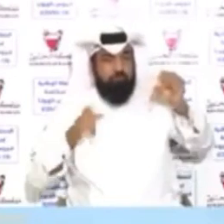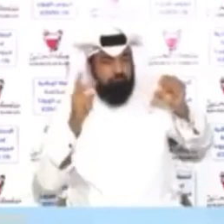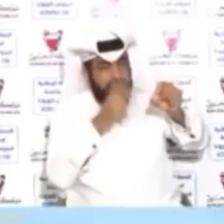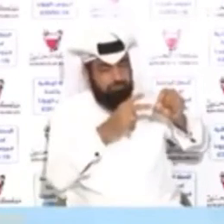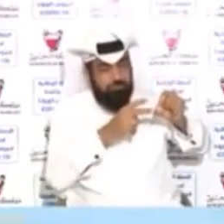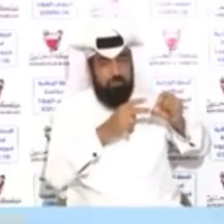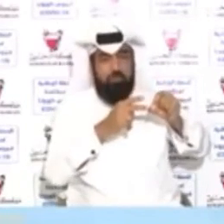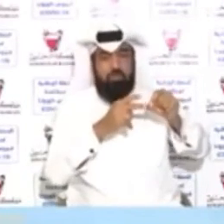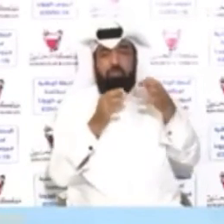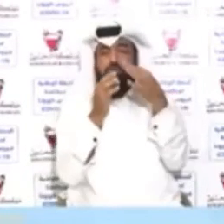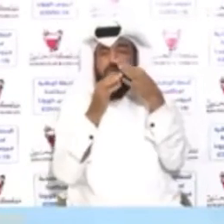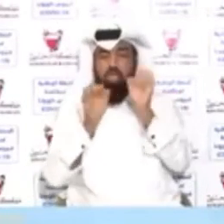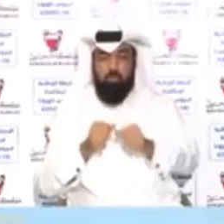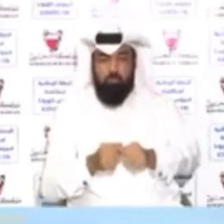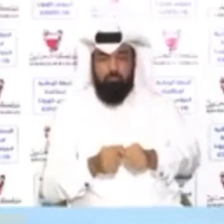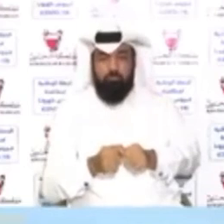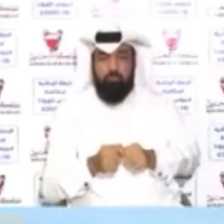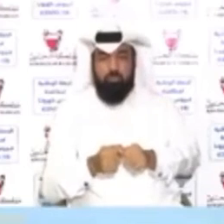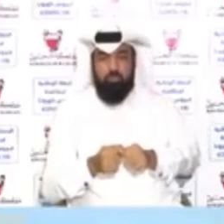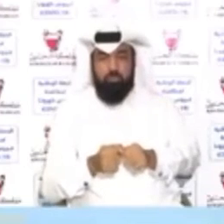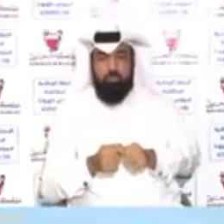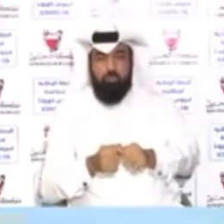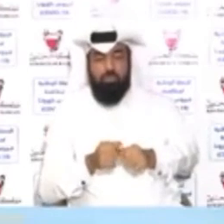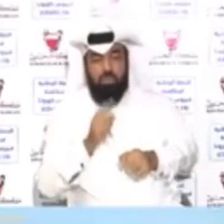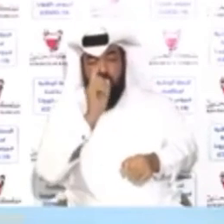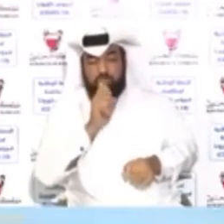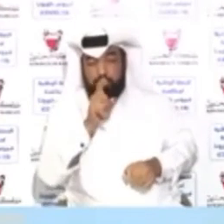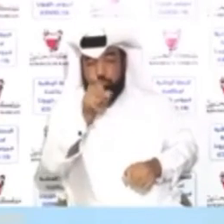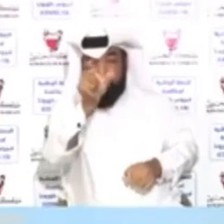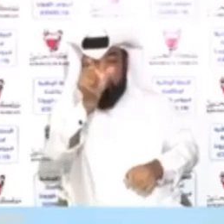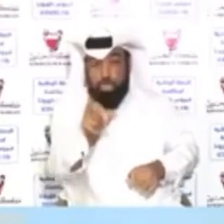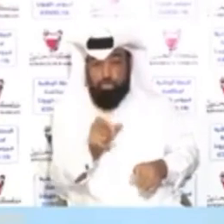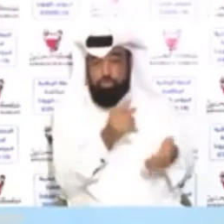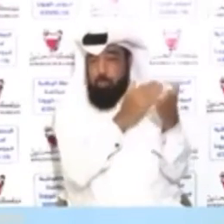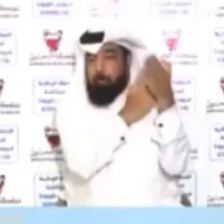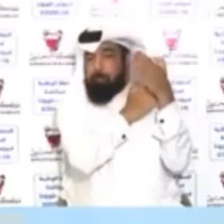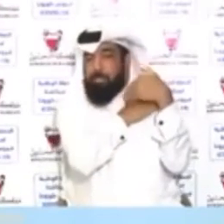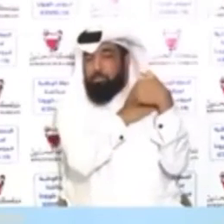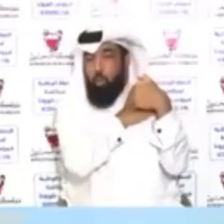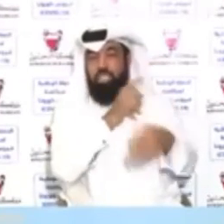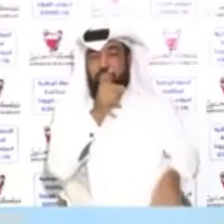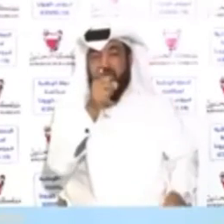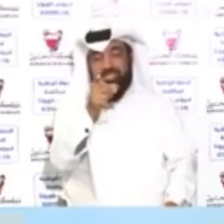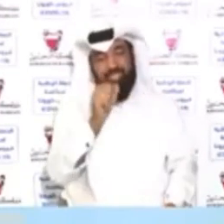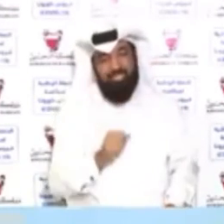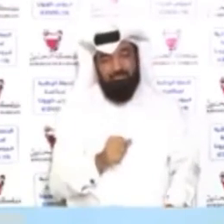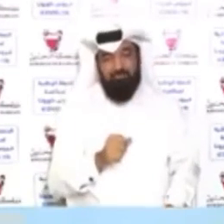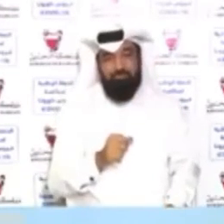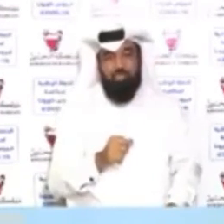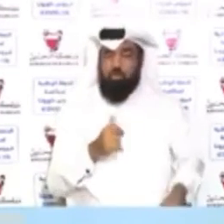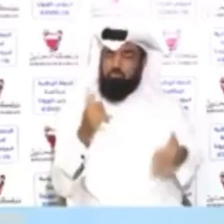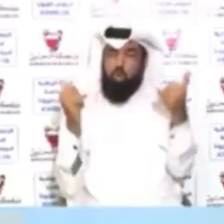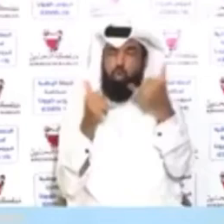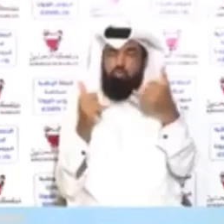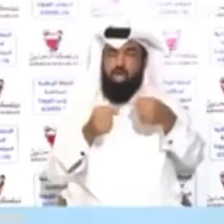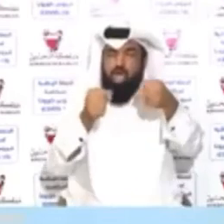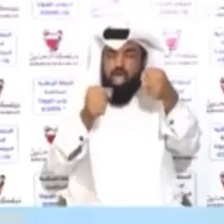على المسؤولية الفردية. المسؤولية الفردية جدا جدا مهم، مهما كانت في إمكانيات ومهما